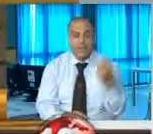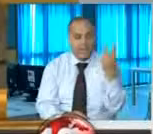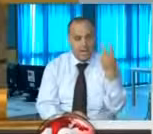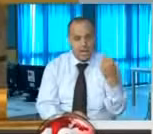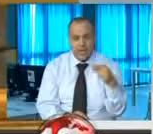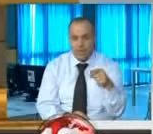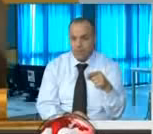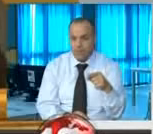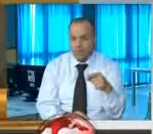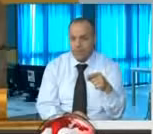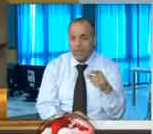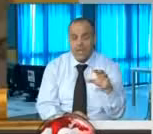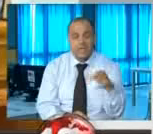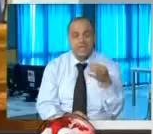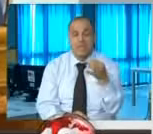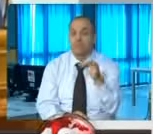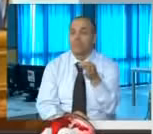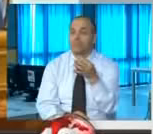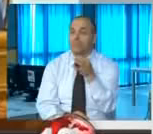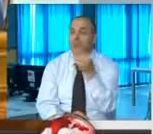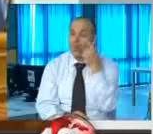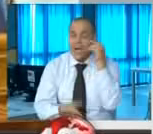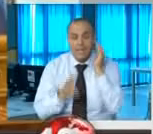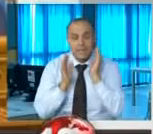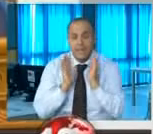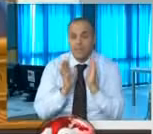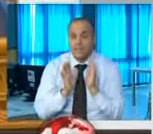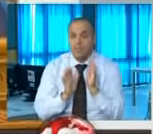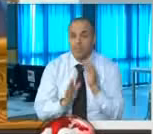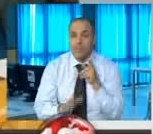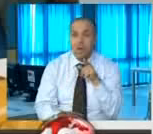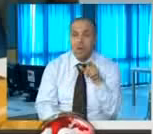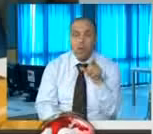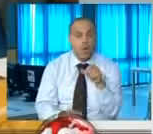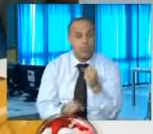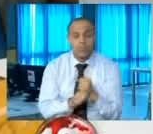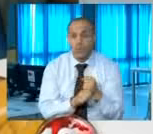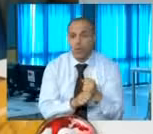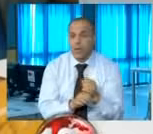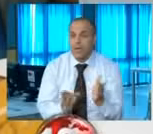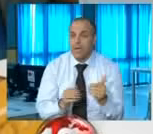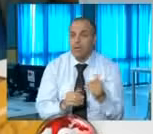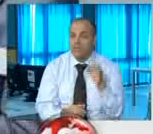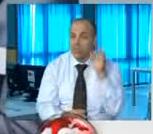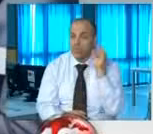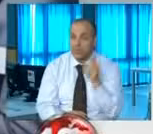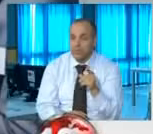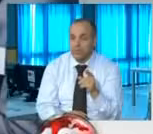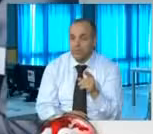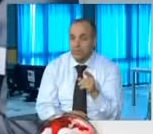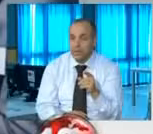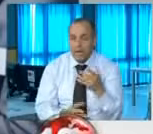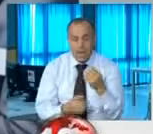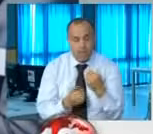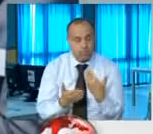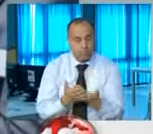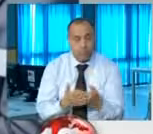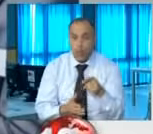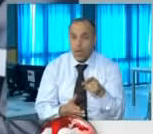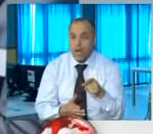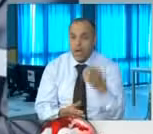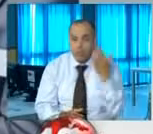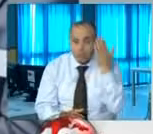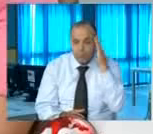يومين إيجاد الحلول لتركيزها، ويعمل القائمون على القطاع في تونس الأخذ بها حتى